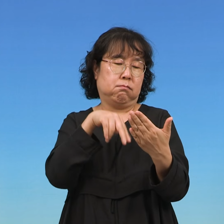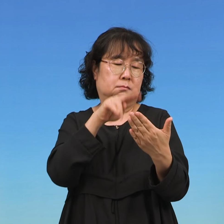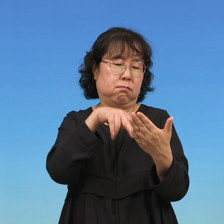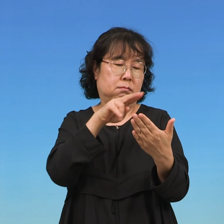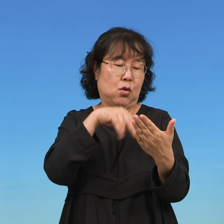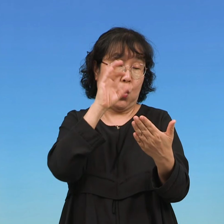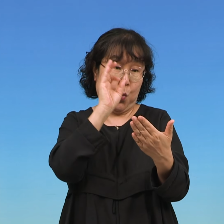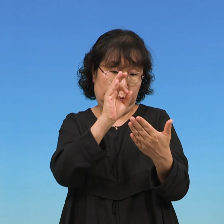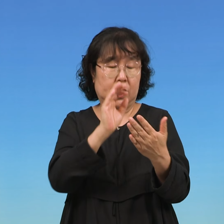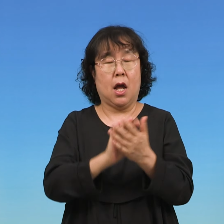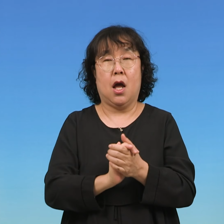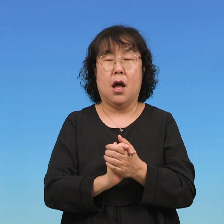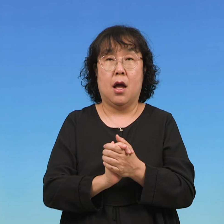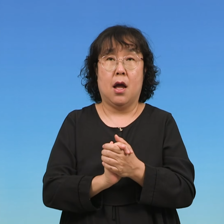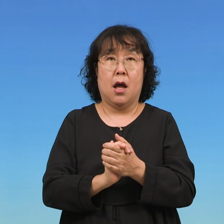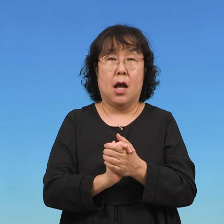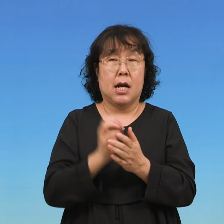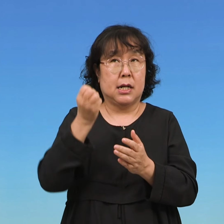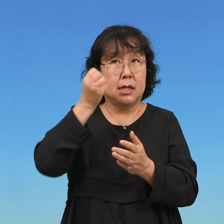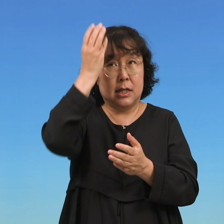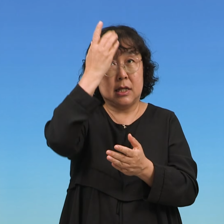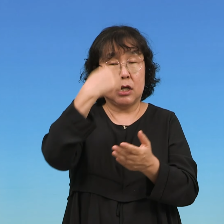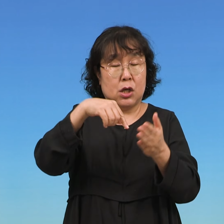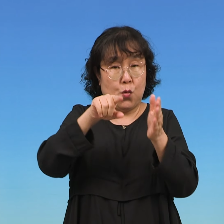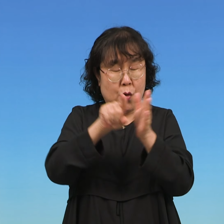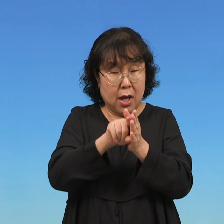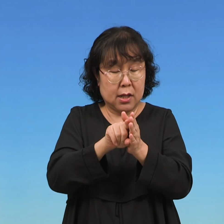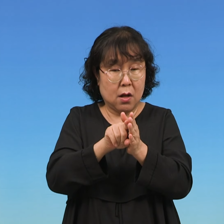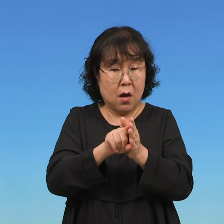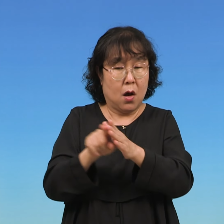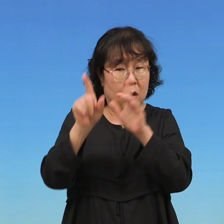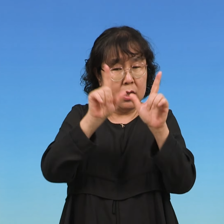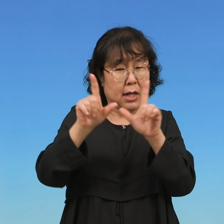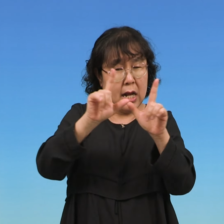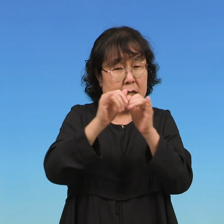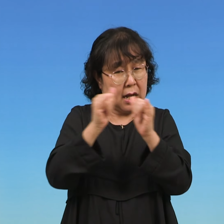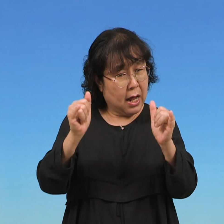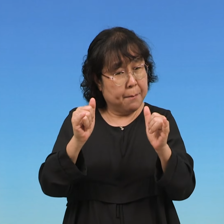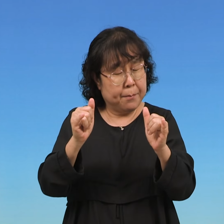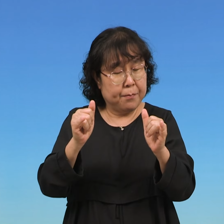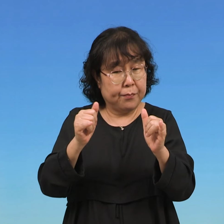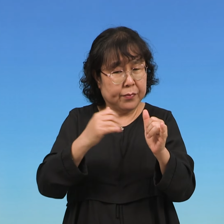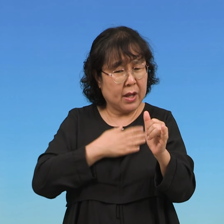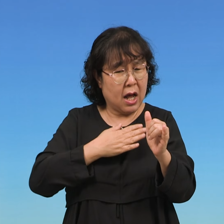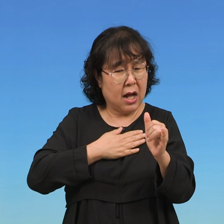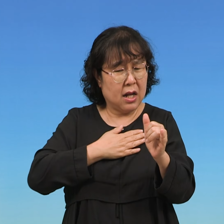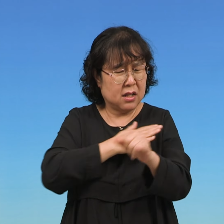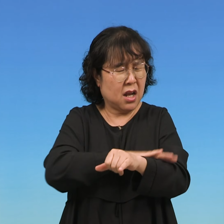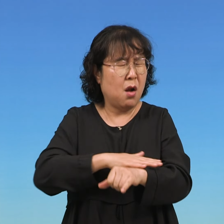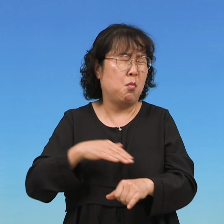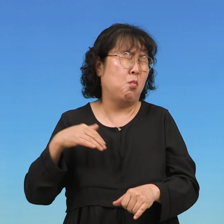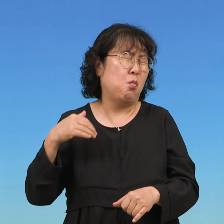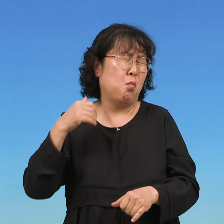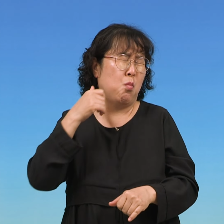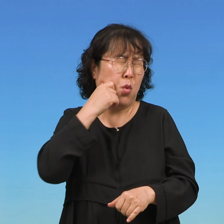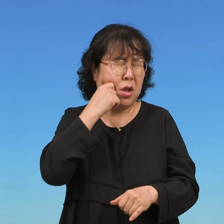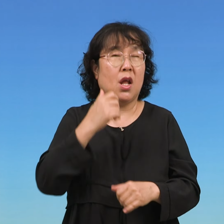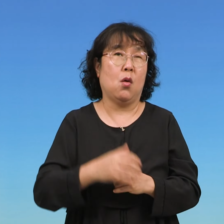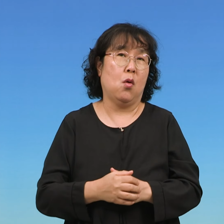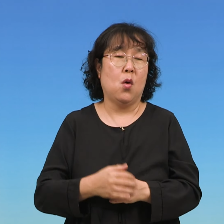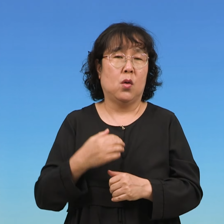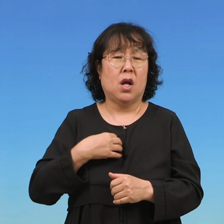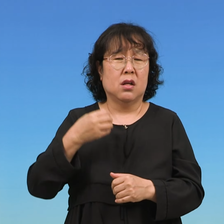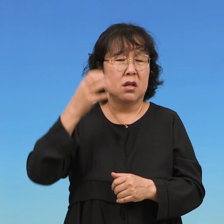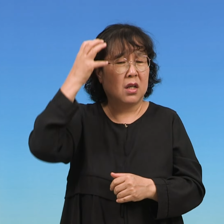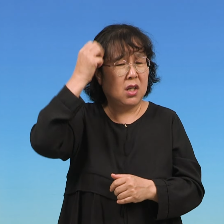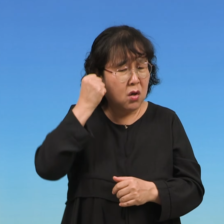봅니다이 치기 위해 산 사람 왜 제가 아버지 제목을 꺼내 볼까요 저는 이거 잘 안 됩니다 저는 이치고